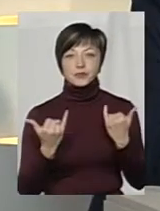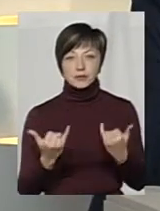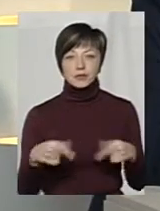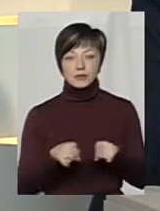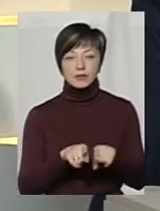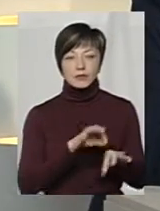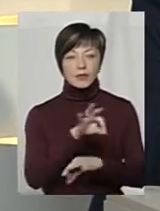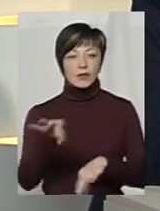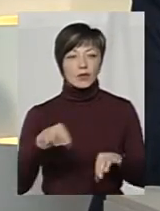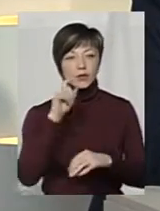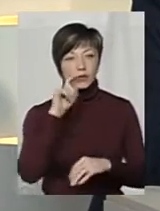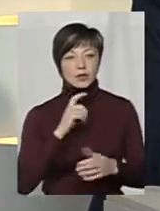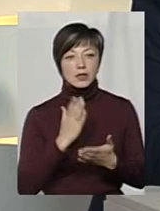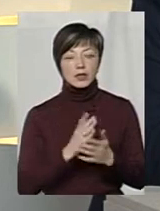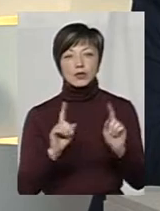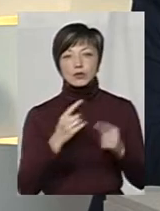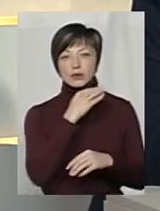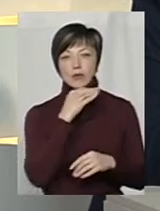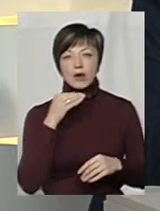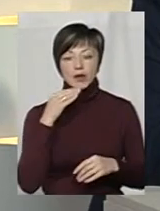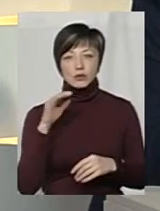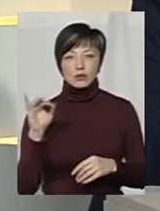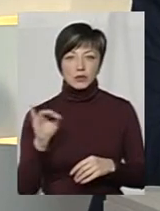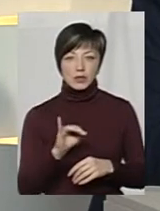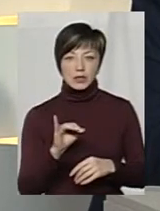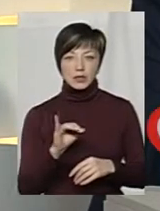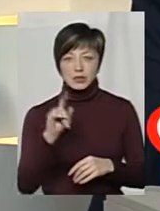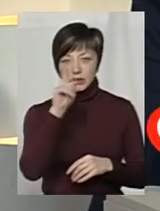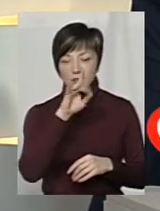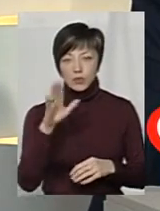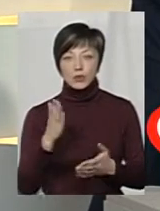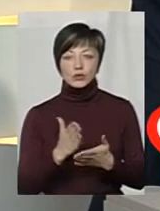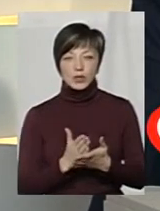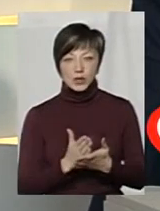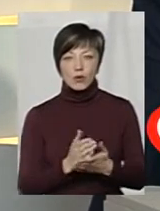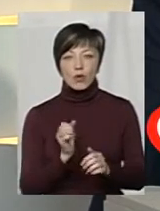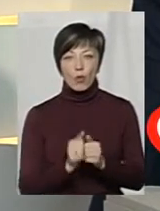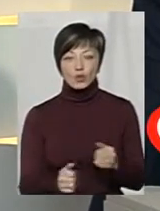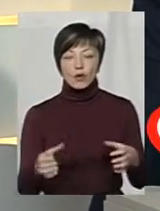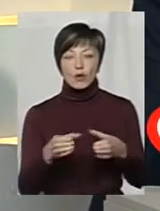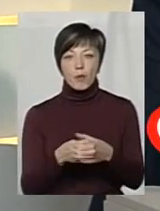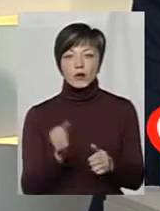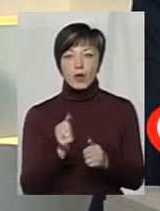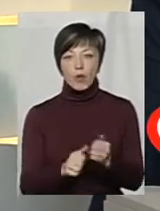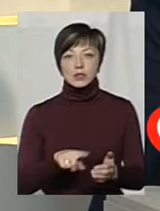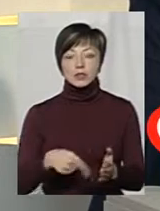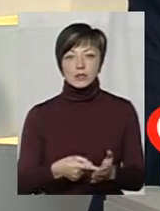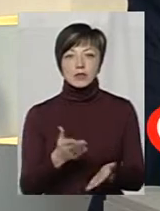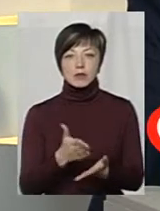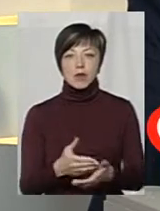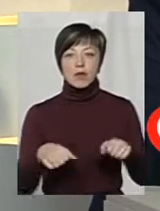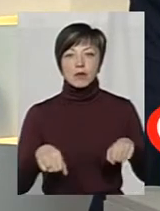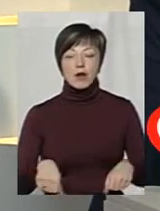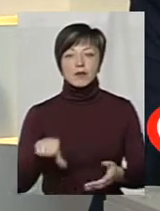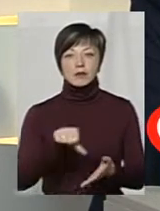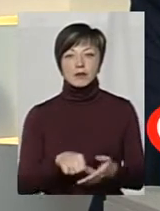таких проєктів в Україні є дуже багато, і слава Богу, що вони є, і кожна громада, кожне місто має право взяти